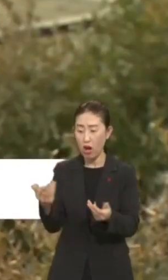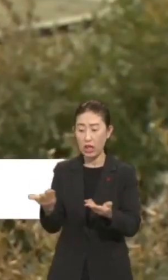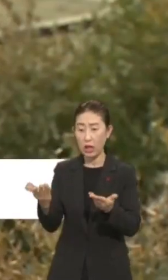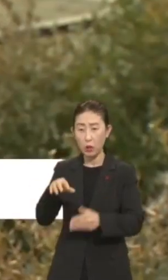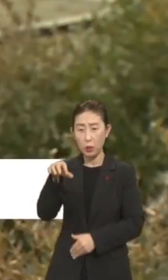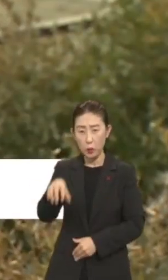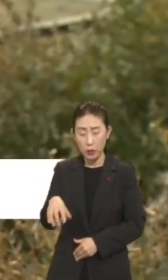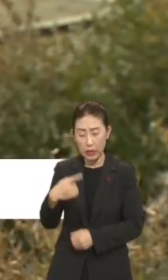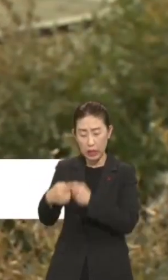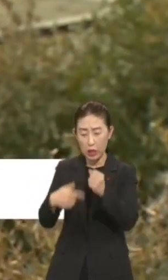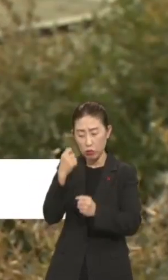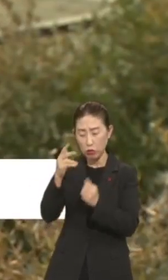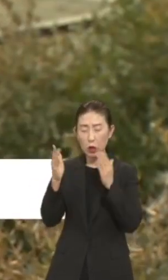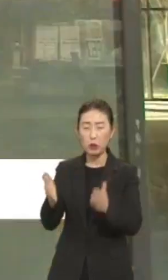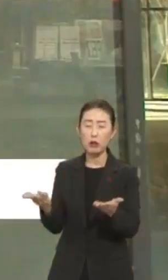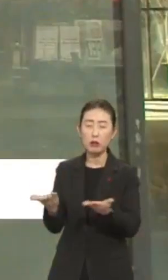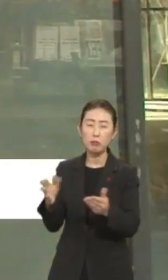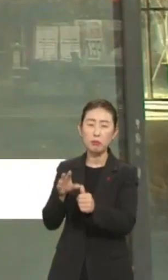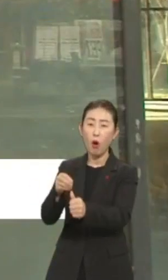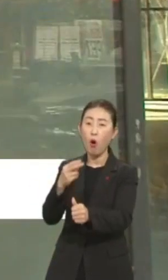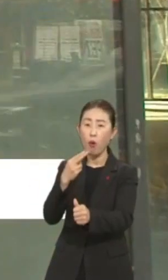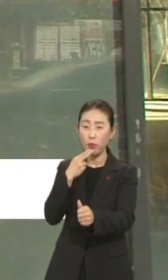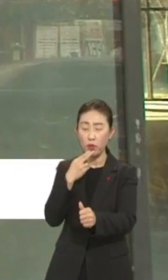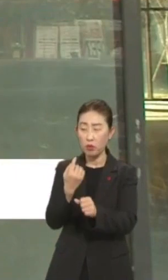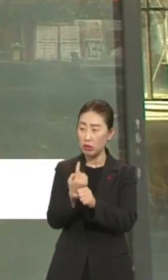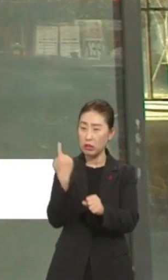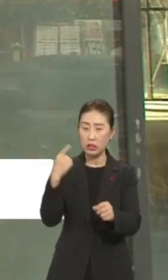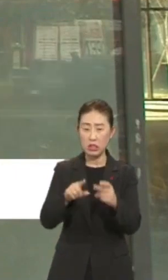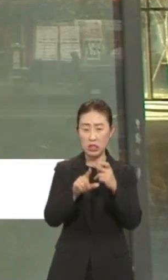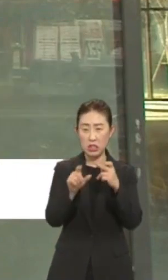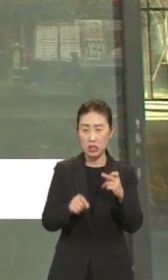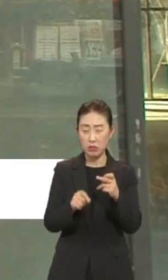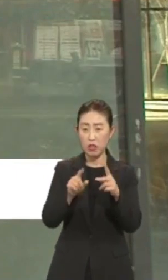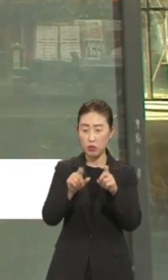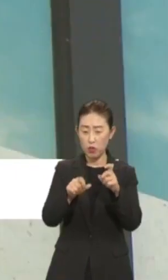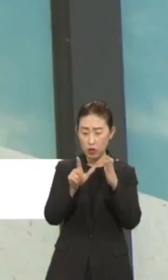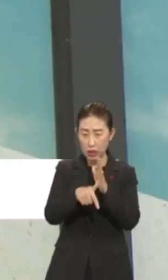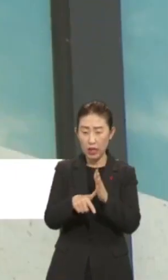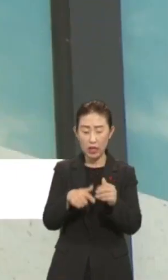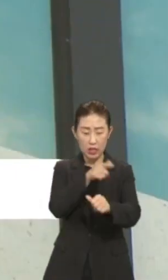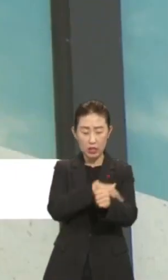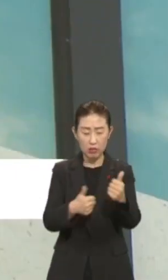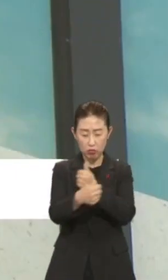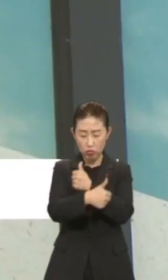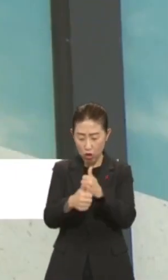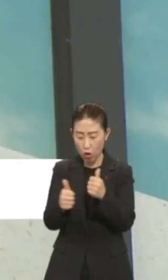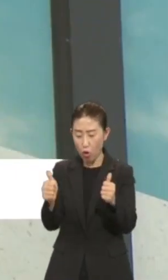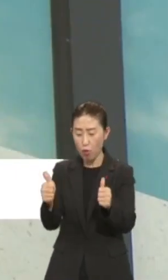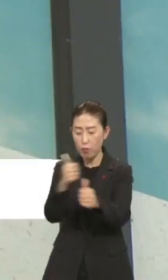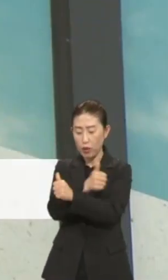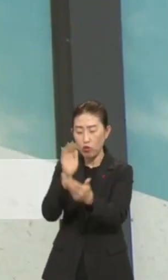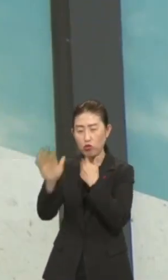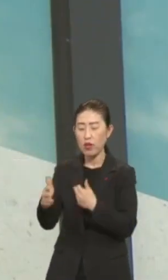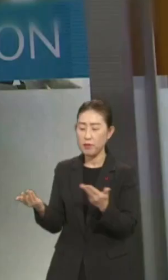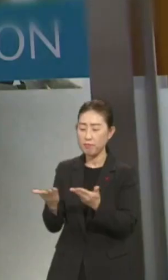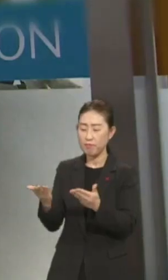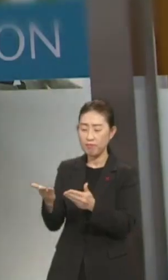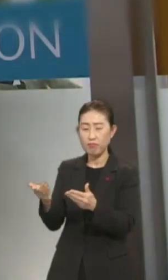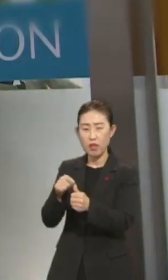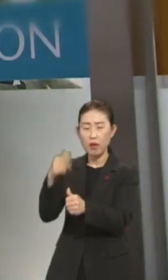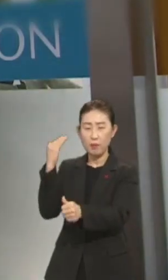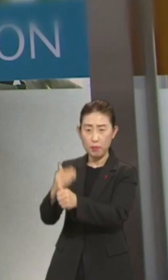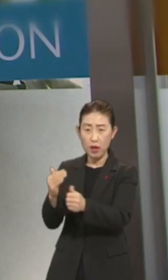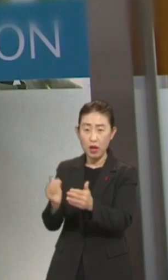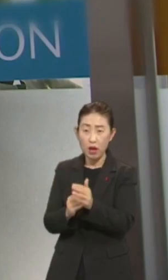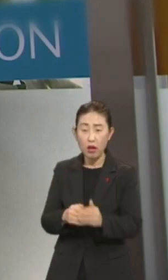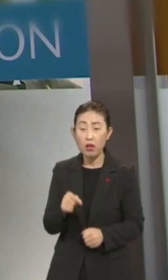6개월 넘게 수용하지 않다가 지난해 11월 이사회가 바뀐 뒤에야를 파면시 결국 그사이